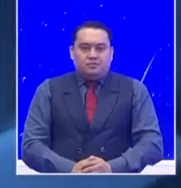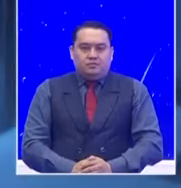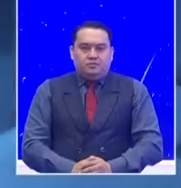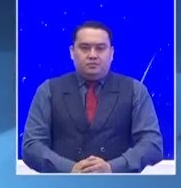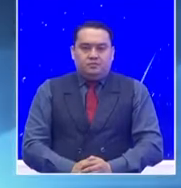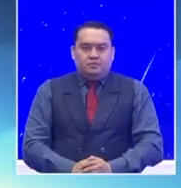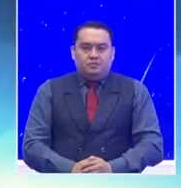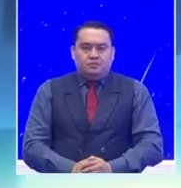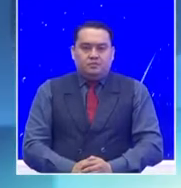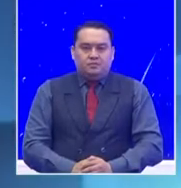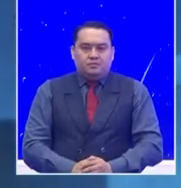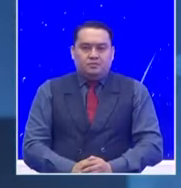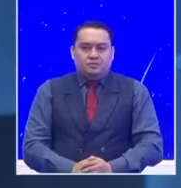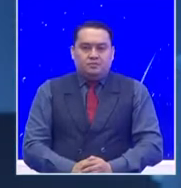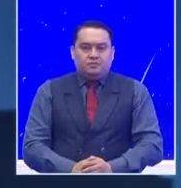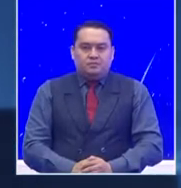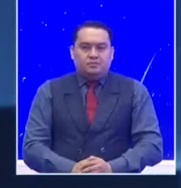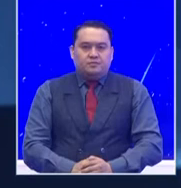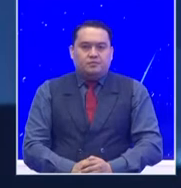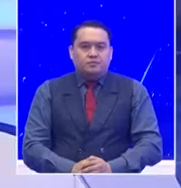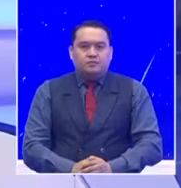Надир Хамзин, телеканал ЖТСУ.